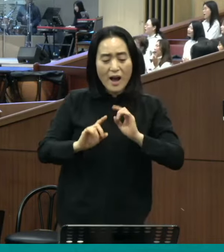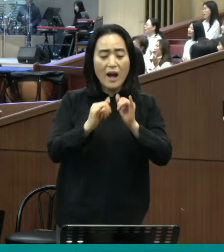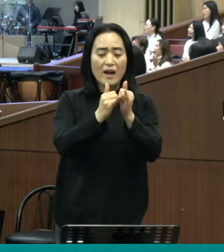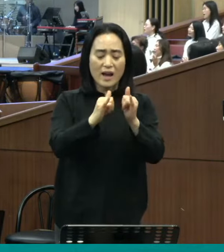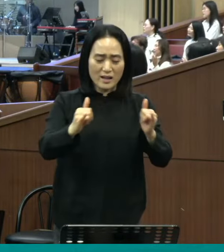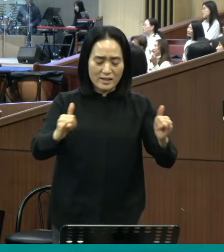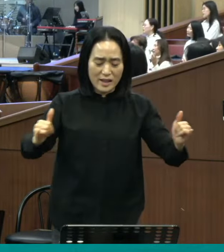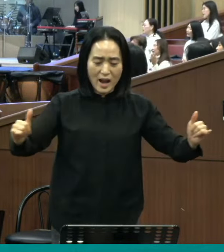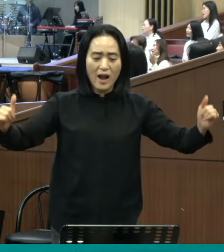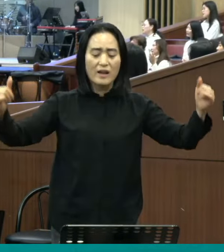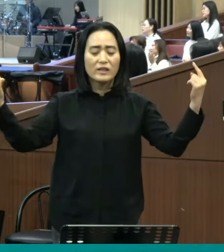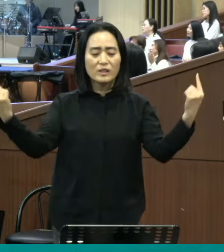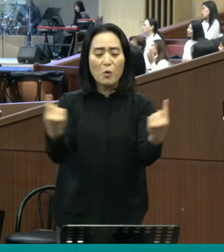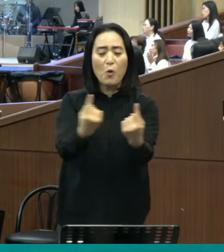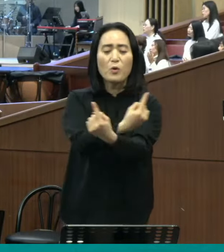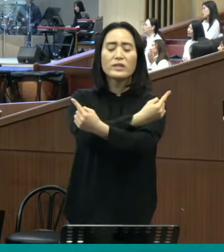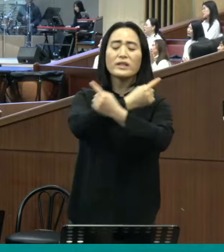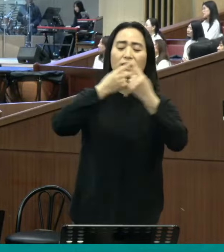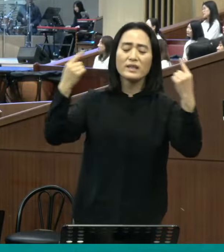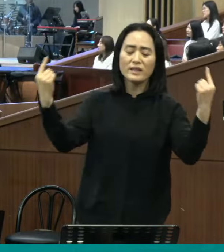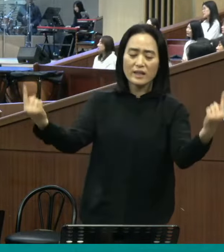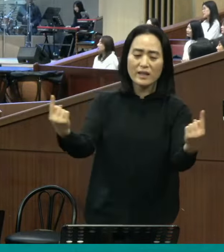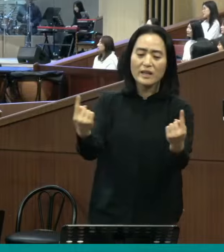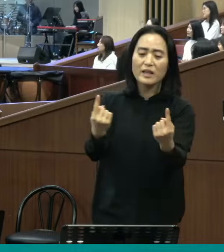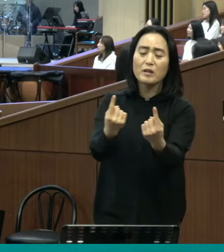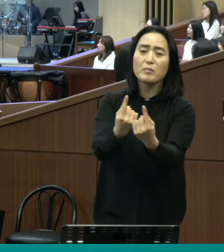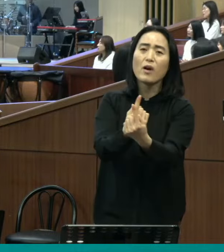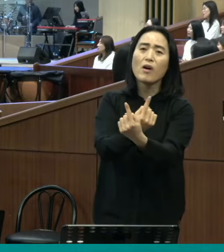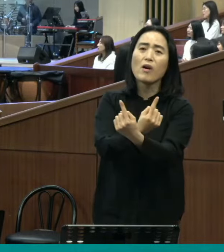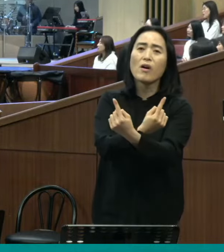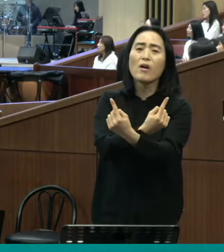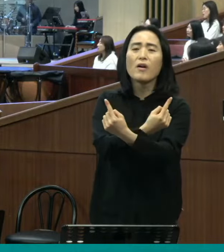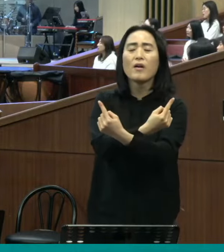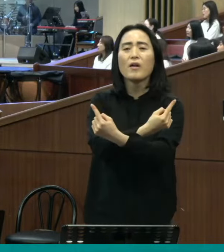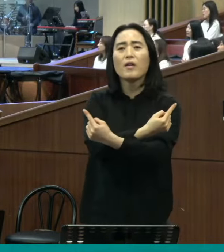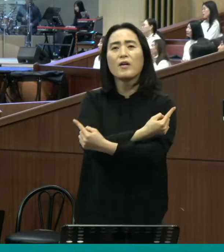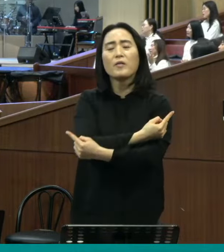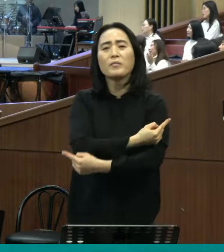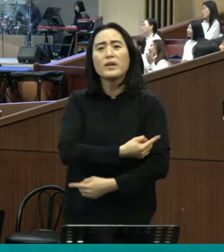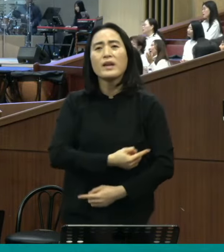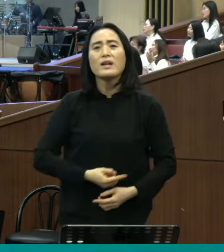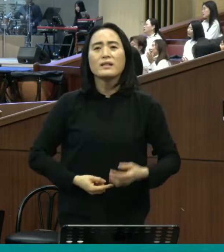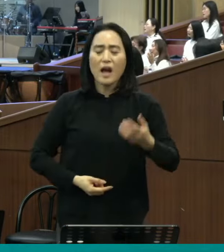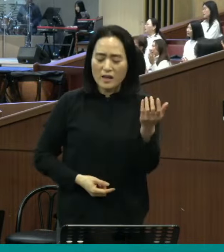상한 자를 고치시 상처를 싸매시도다.